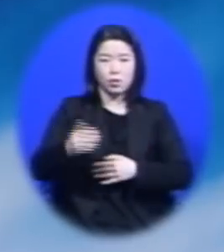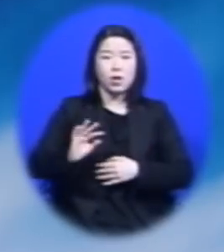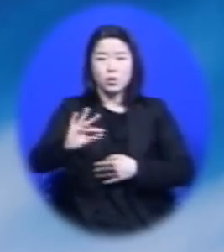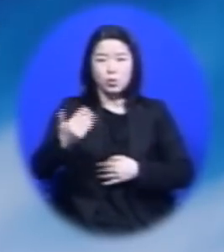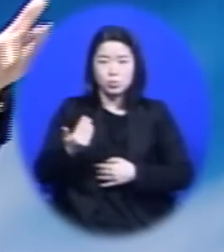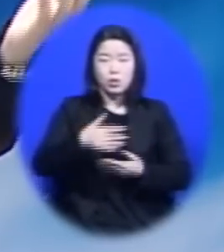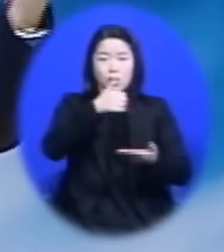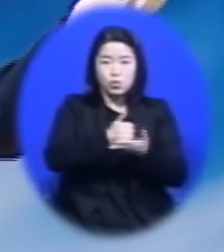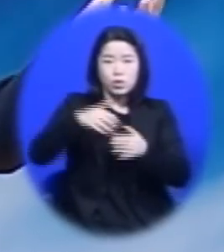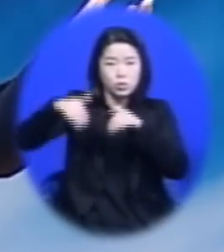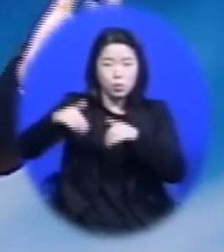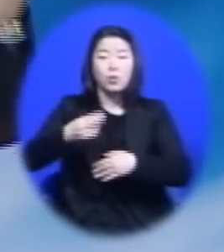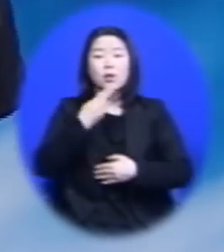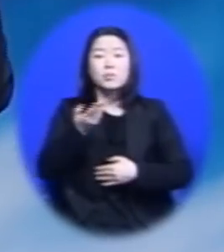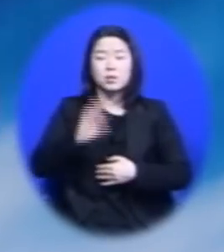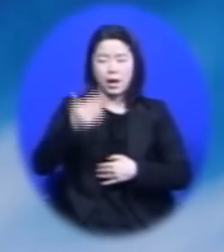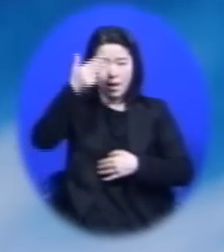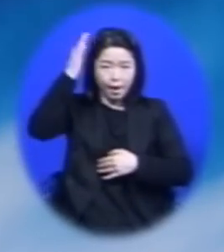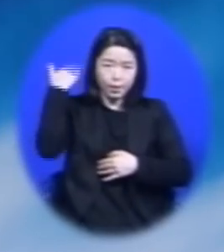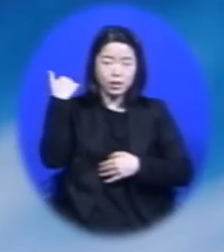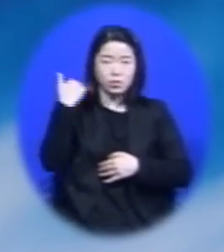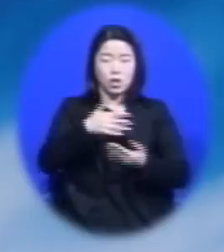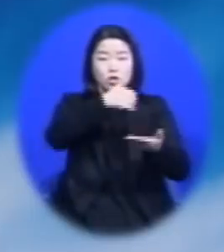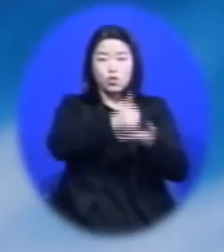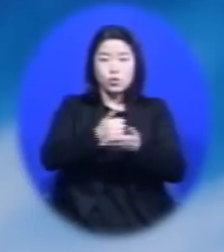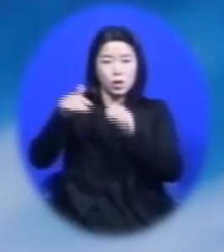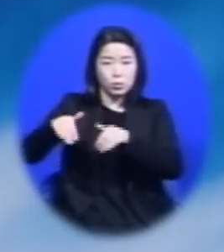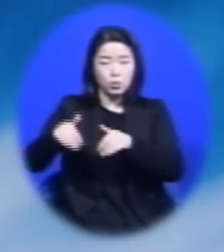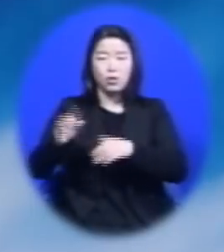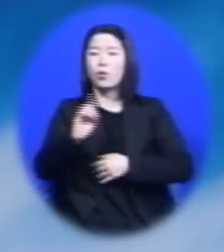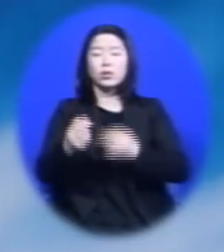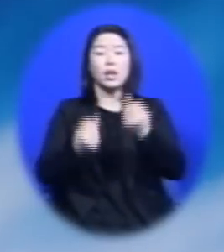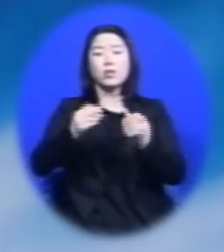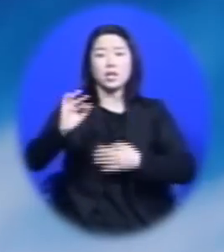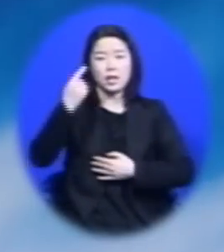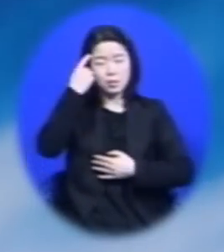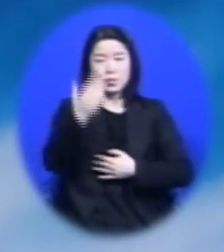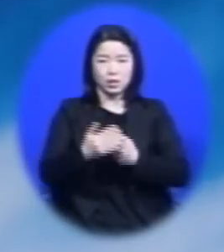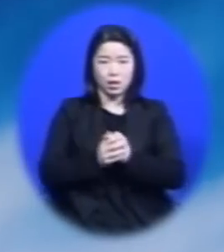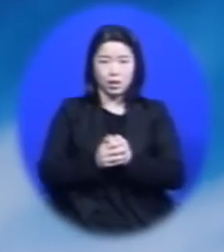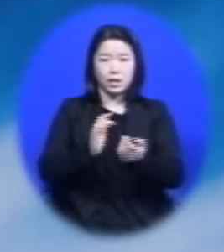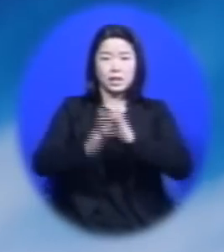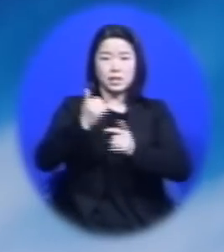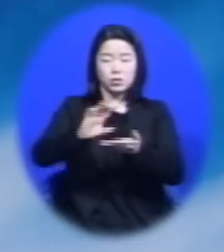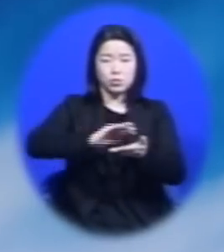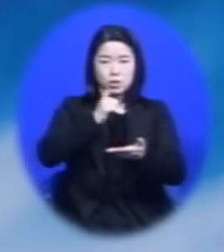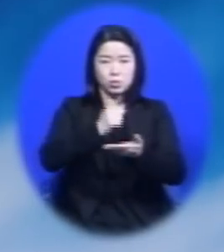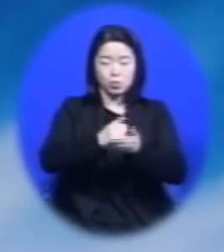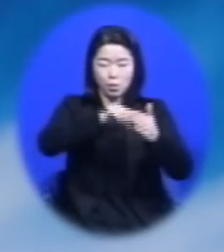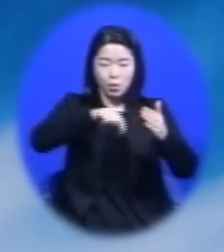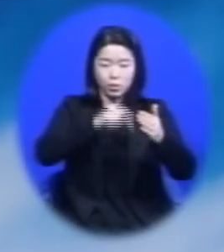시대지만 옛날에는 주인하고 종하고 어떻게 형제가 됩니까 예수 그리스도 복음 안에 그런